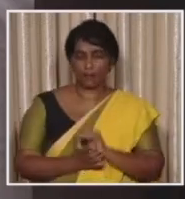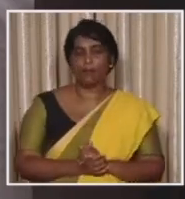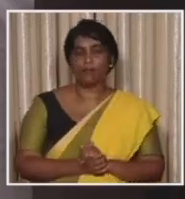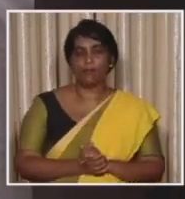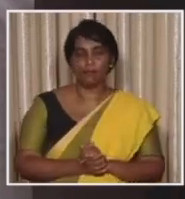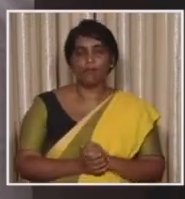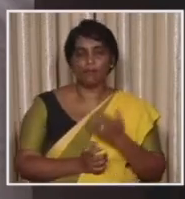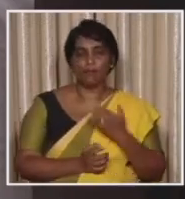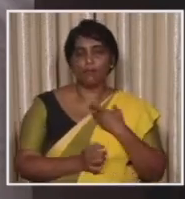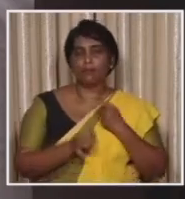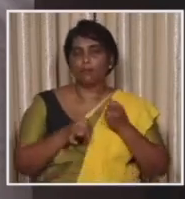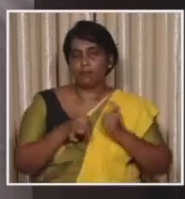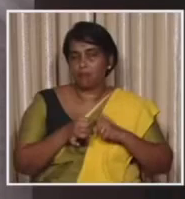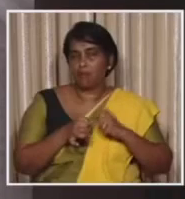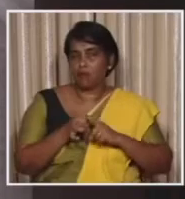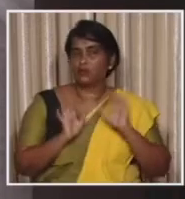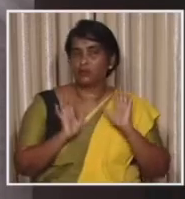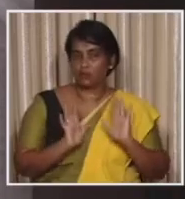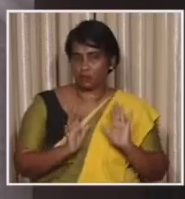තිබෙනවා. අපි ප්‍රශ්න කරන්නට ඕන